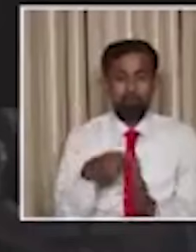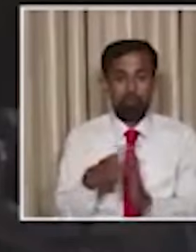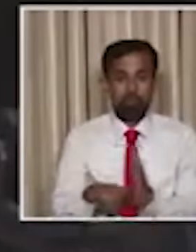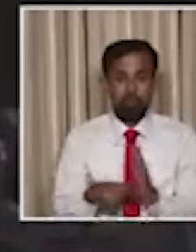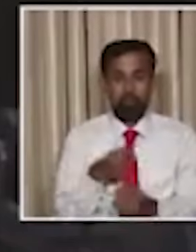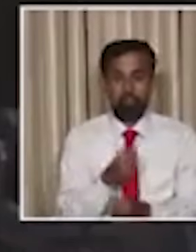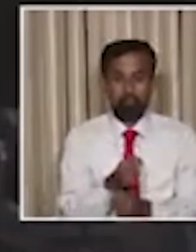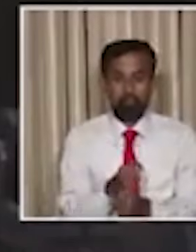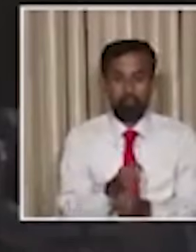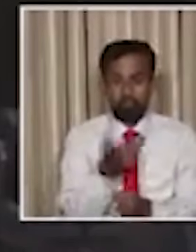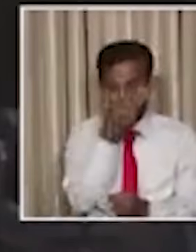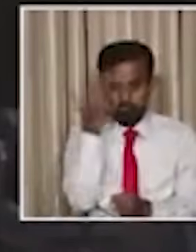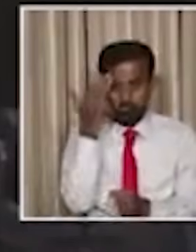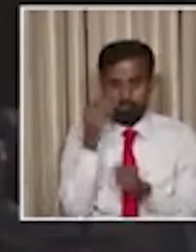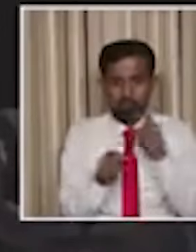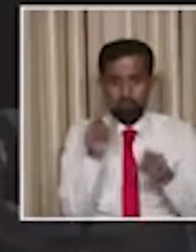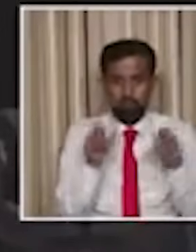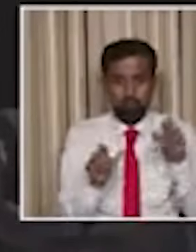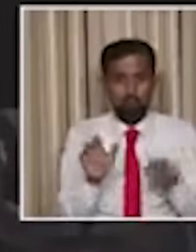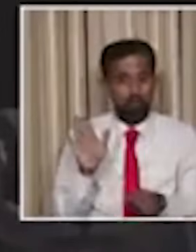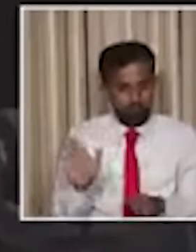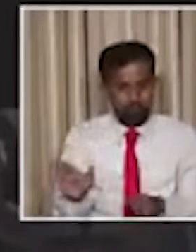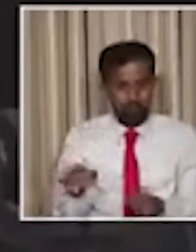மக்கள், அதாவது தென்னிலங்கையிலே